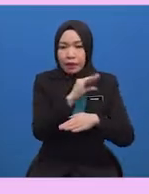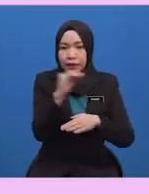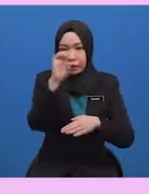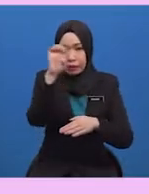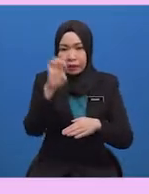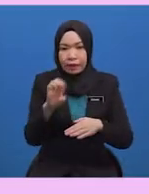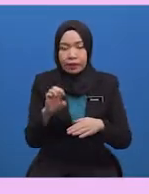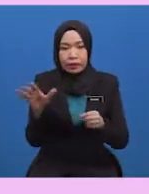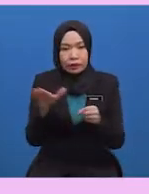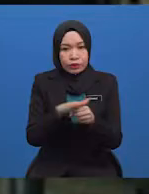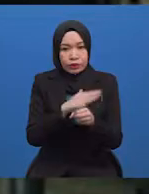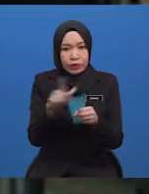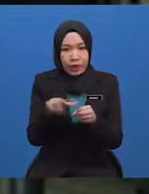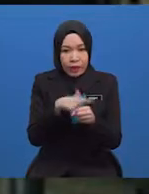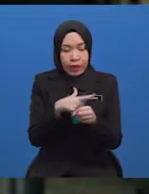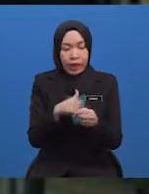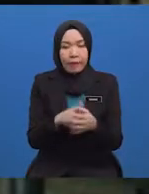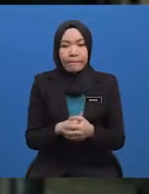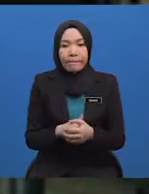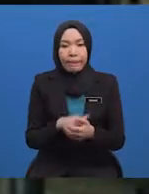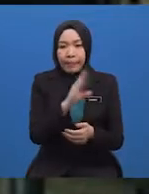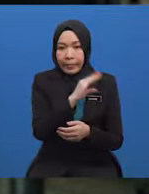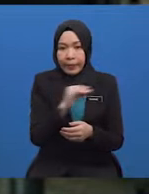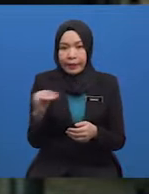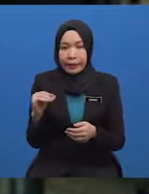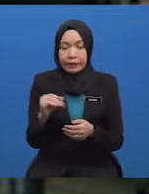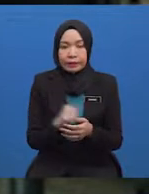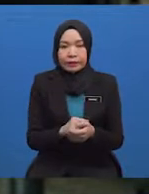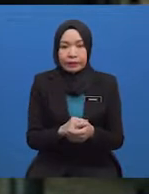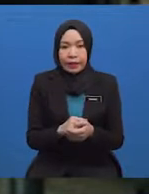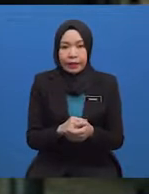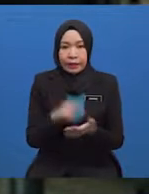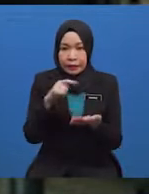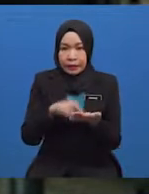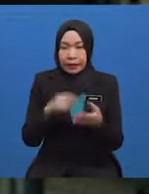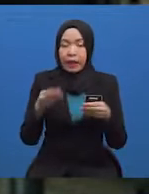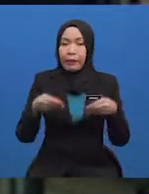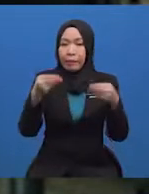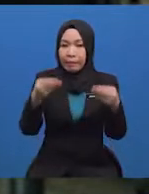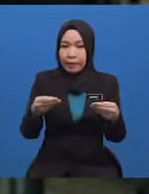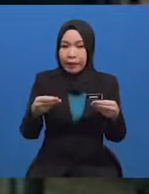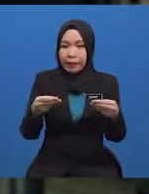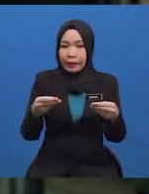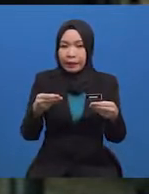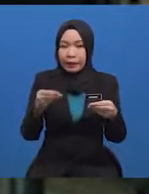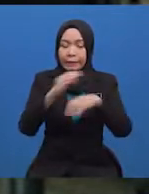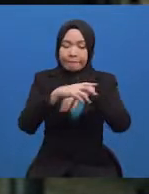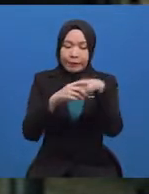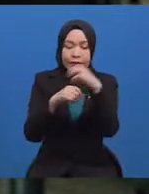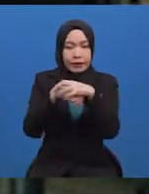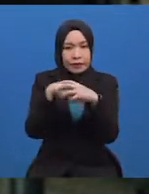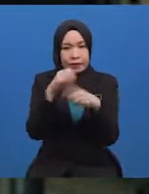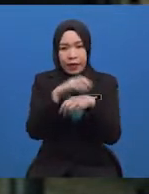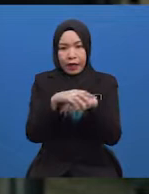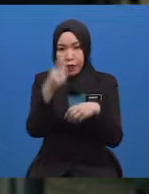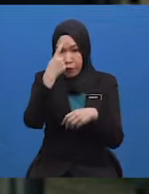serta perabot yang moden. Keadaan ini memberi keselesaan hidup kepada penduduk. Selain dari